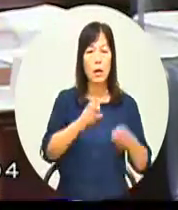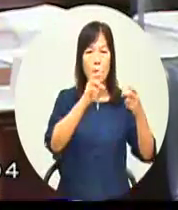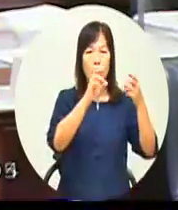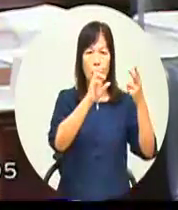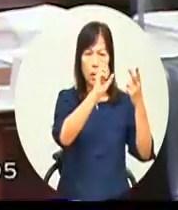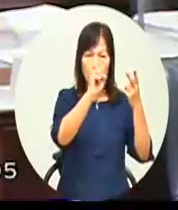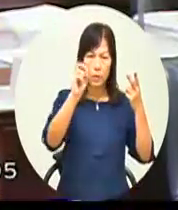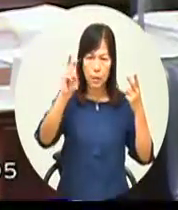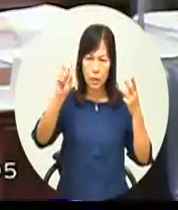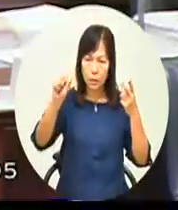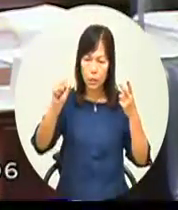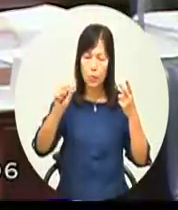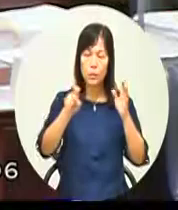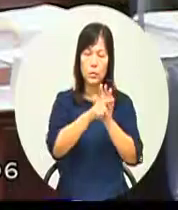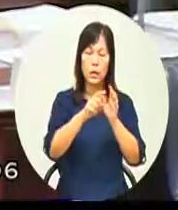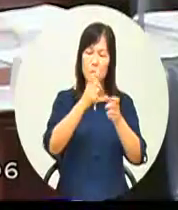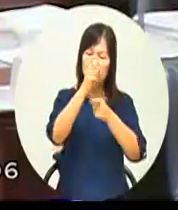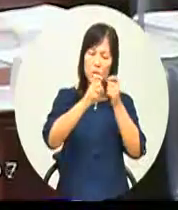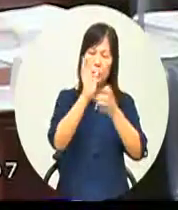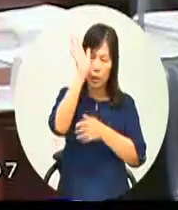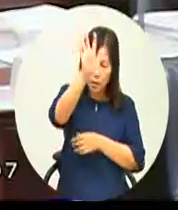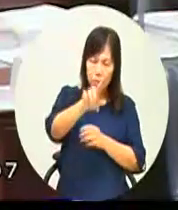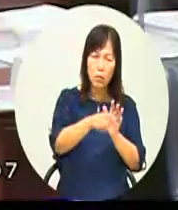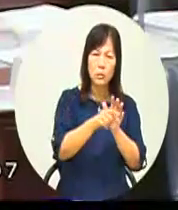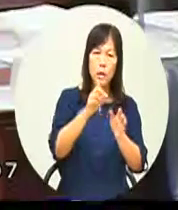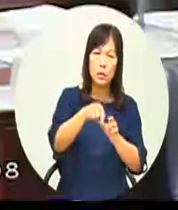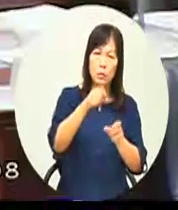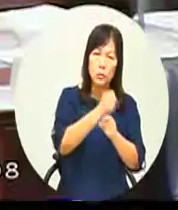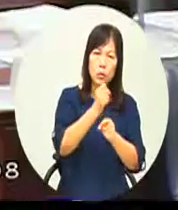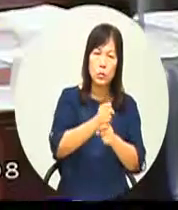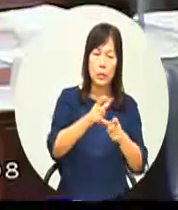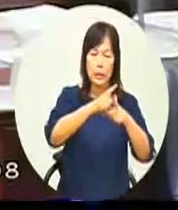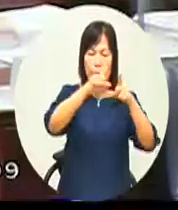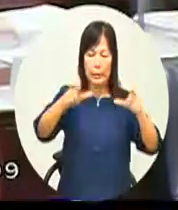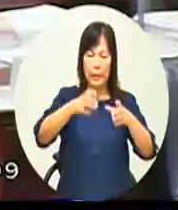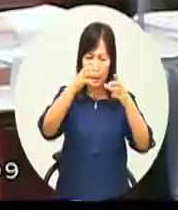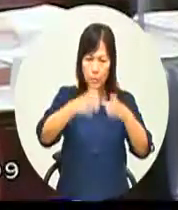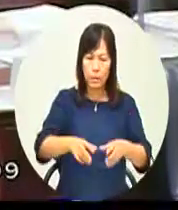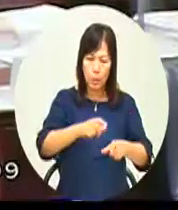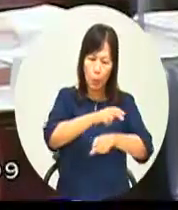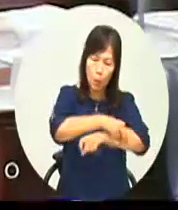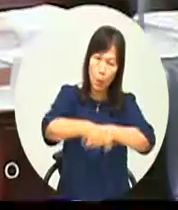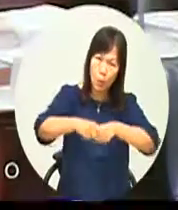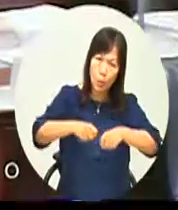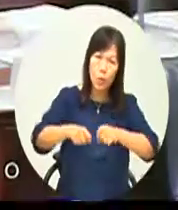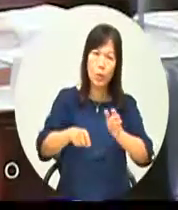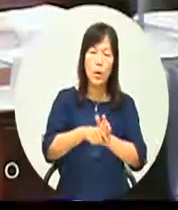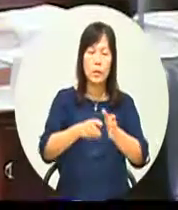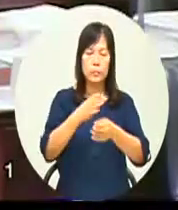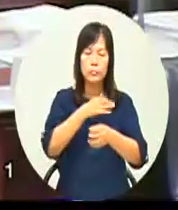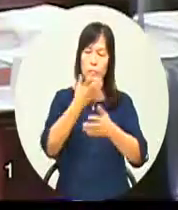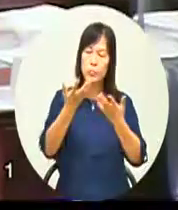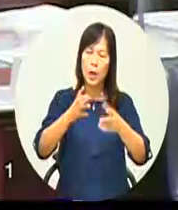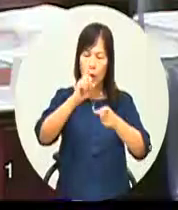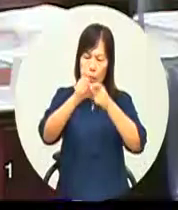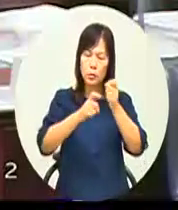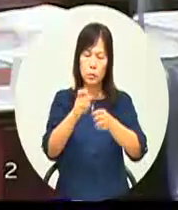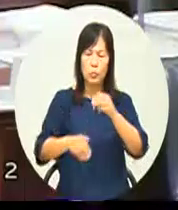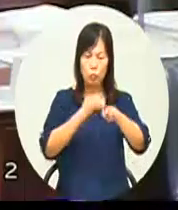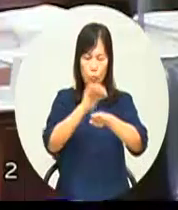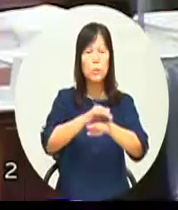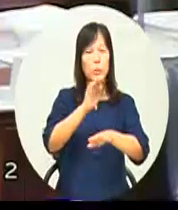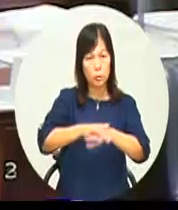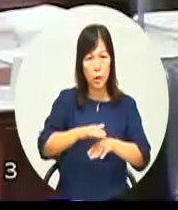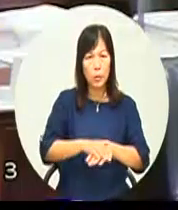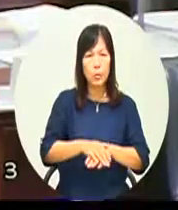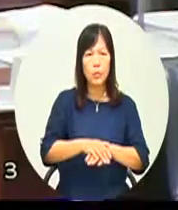就大概在10年后了，所以我们现在在做的一些大的建设、大的规划，其实也大概需要10年才有办法落实。所以